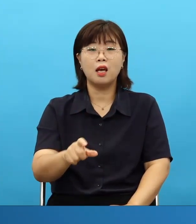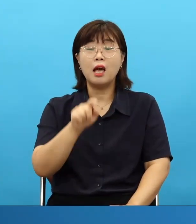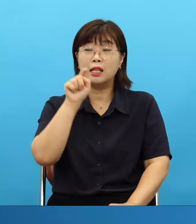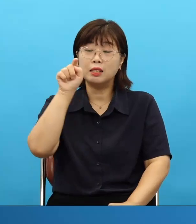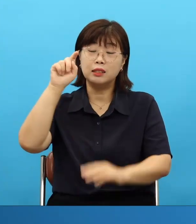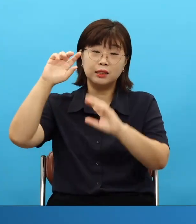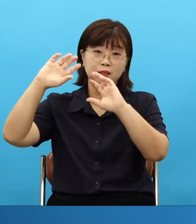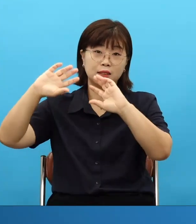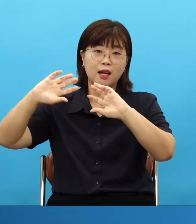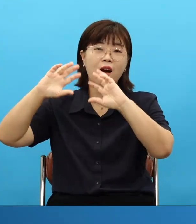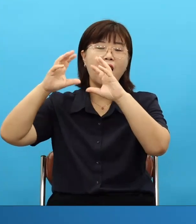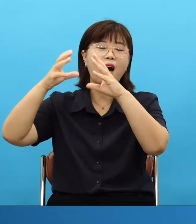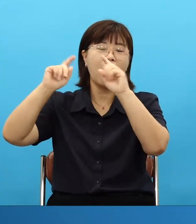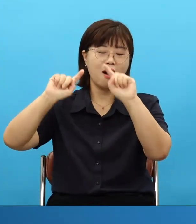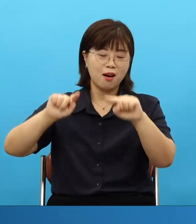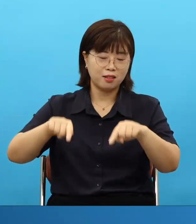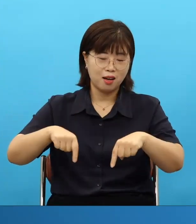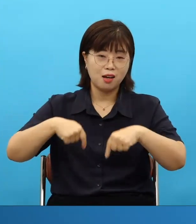그